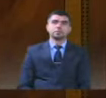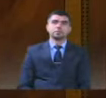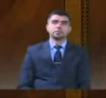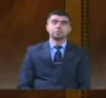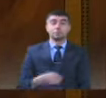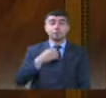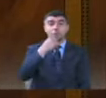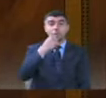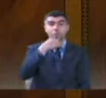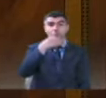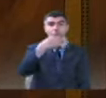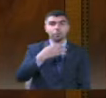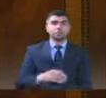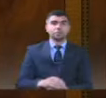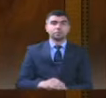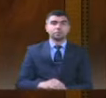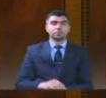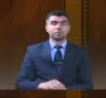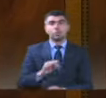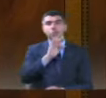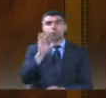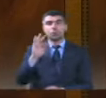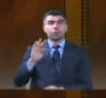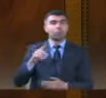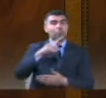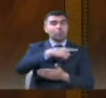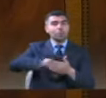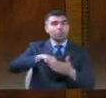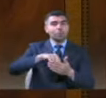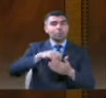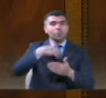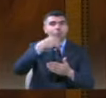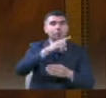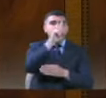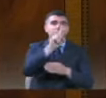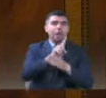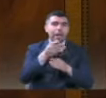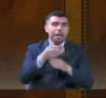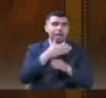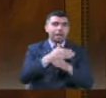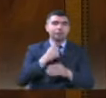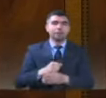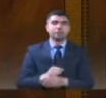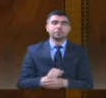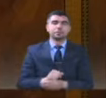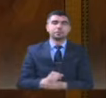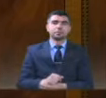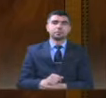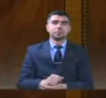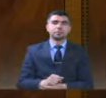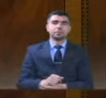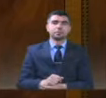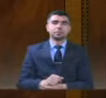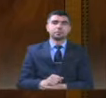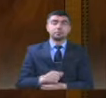بغيت نقول للاخوان اللي عقبوا عليا وخصوصا اللي من المعارضه،